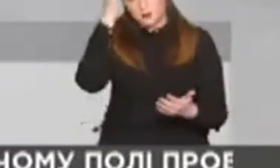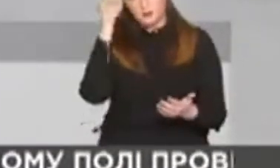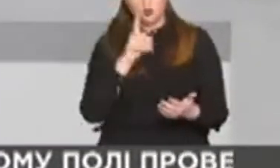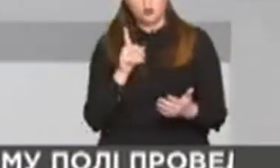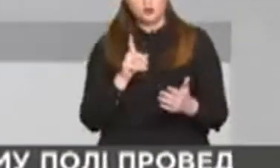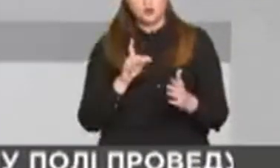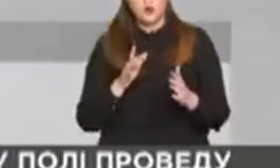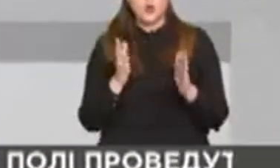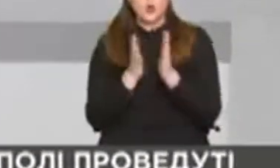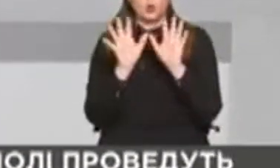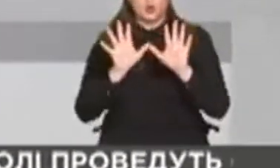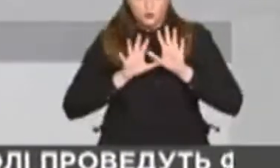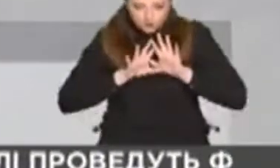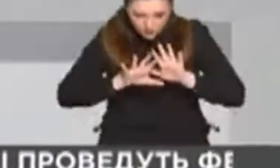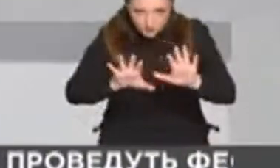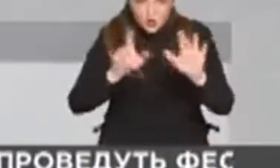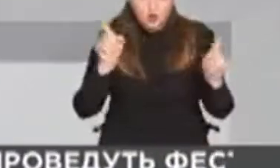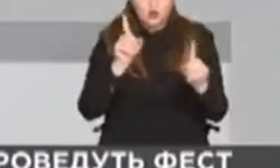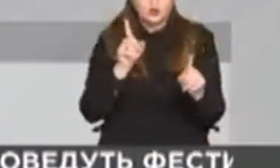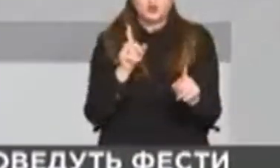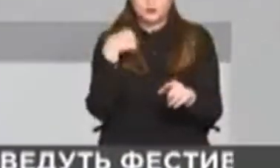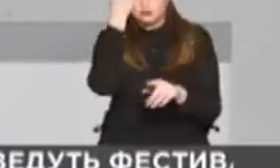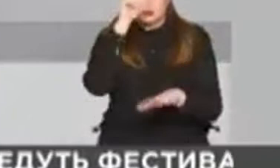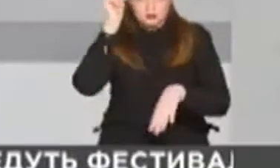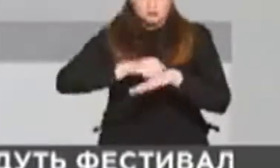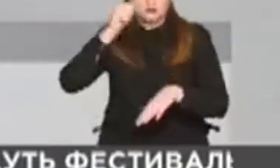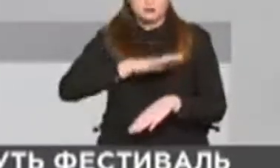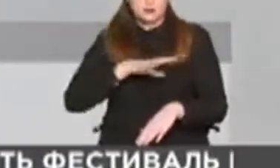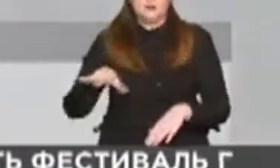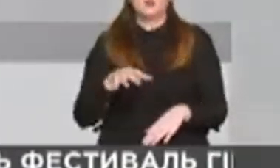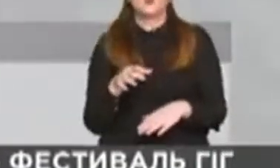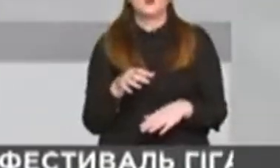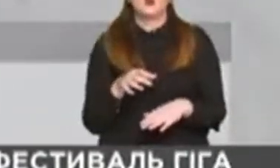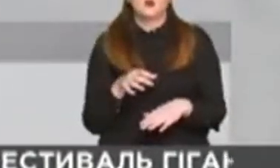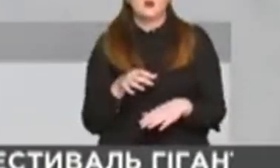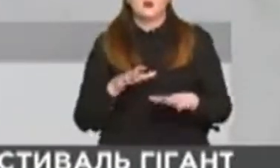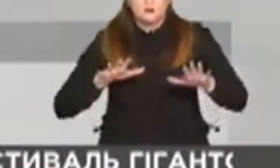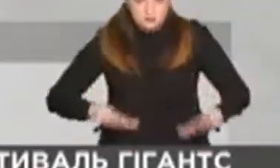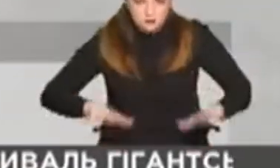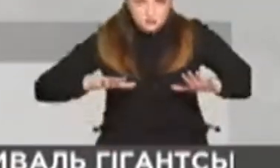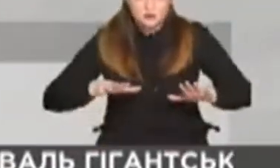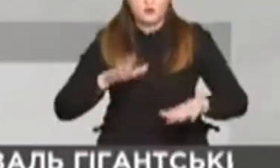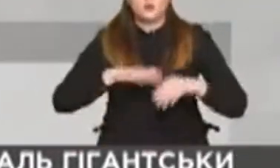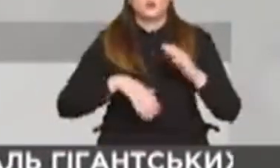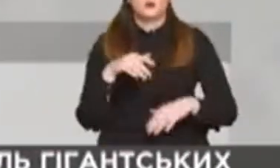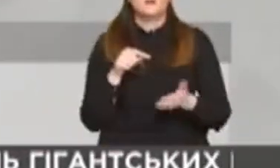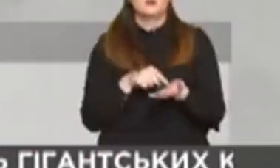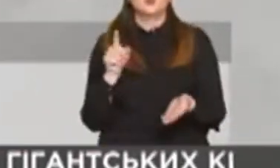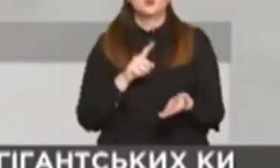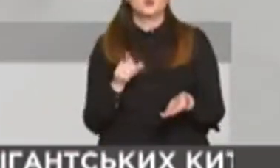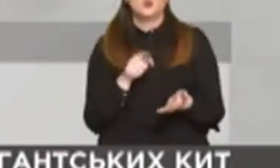ми руки запускаємо вперед для того, щоб не вдаритися обличчям. Ми послизнулися і відчули, що у